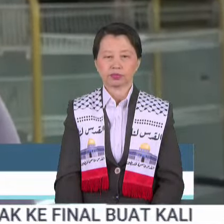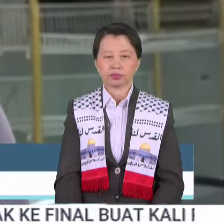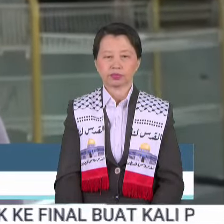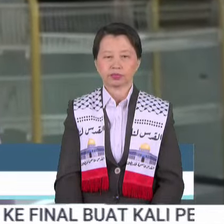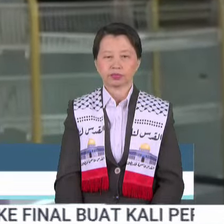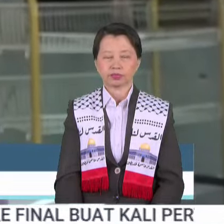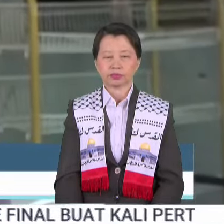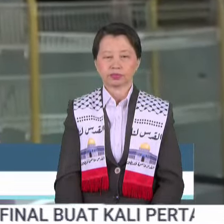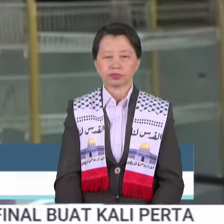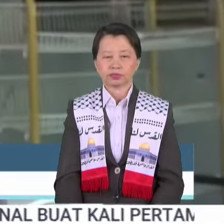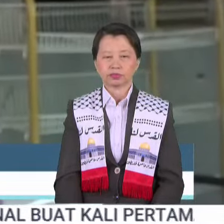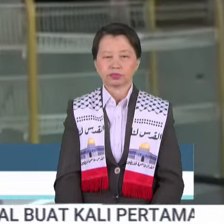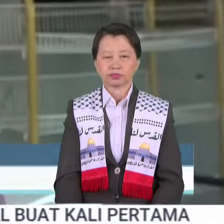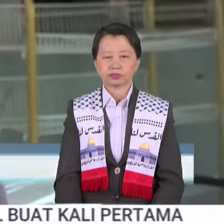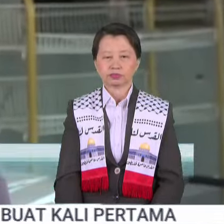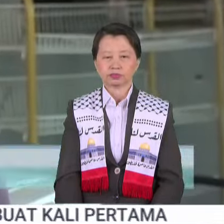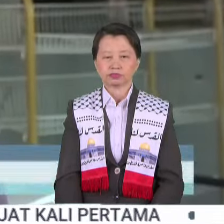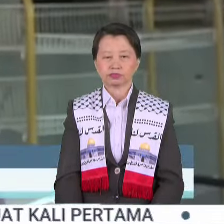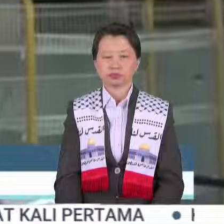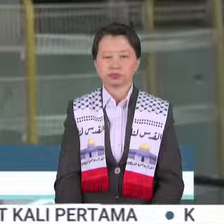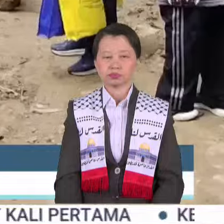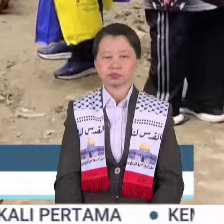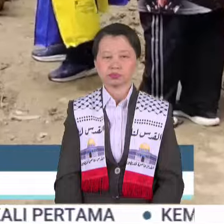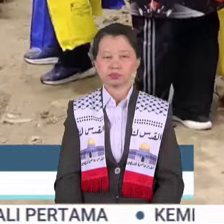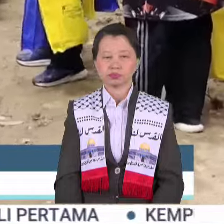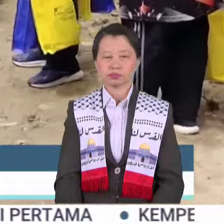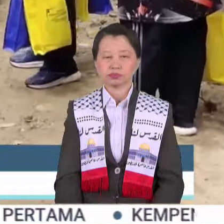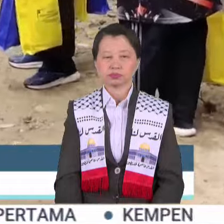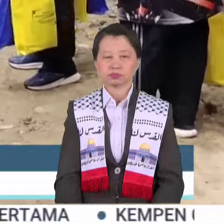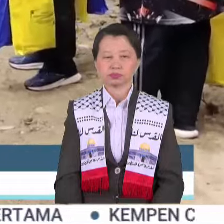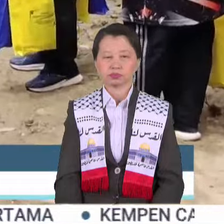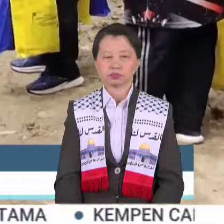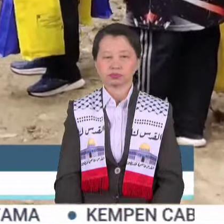Rasa itu juga ada ambil berat.